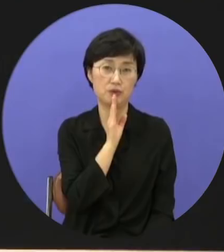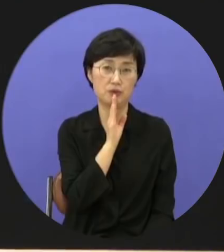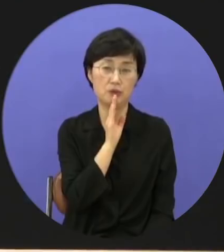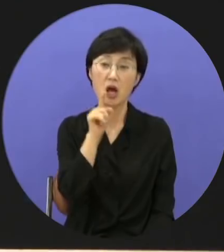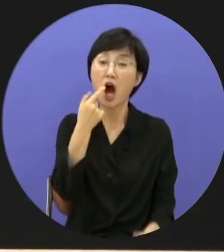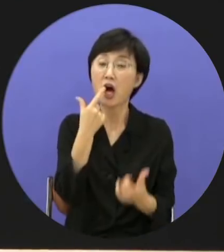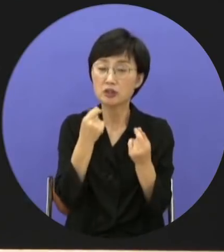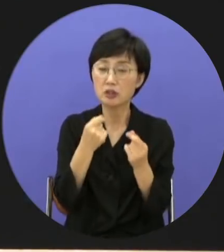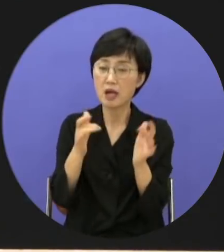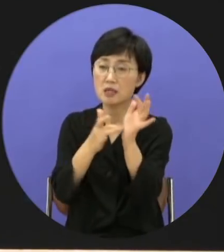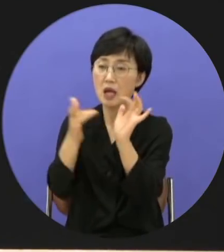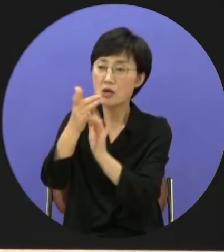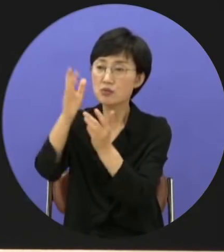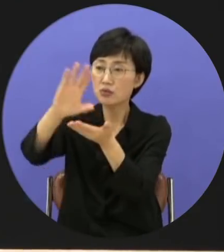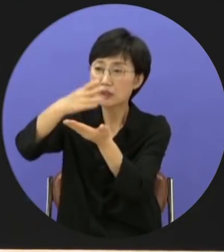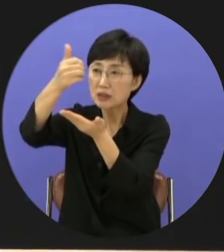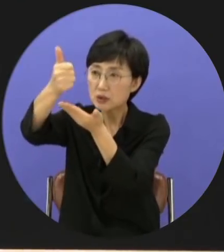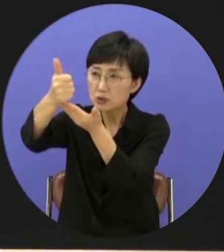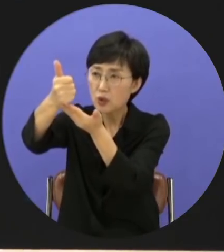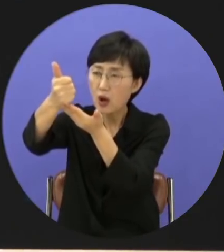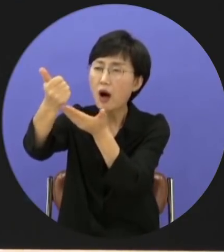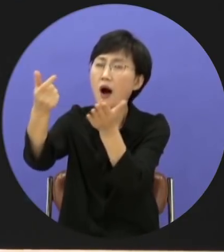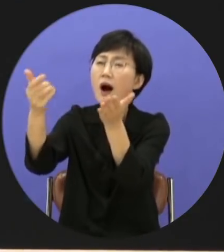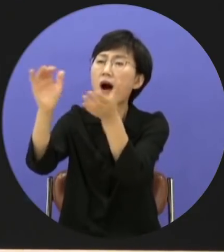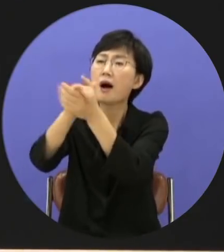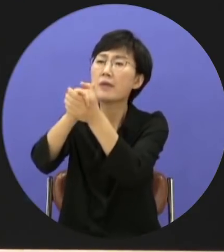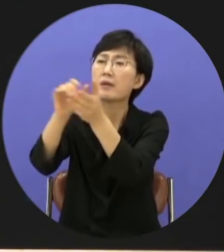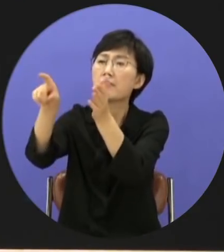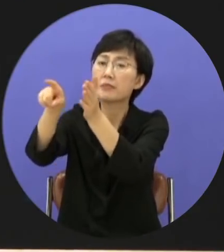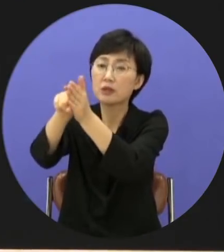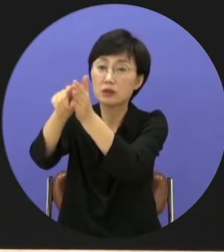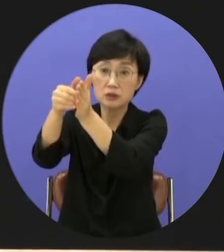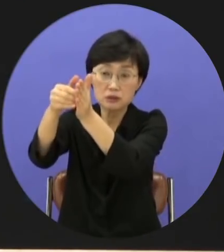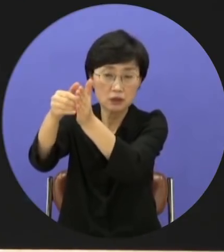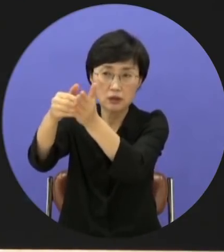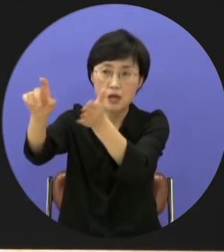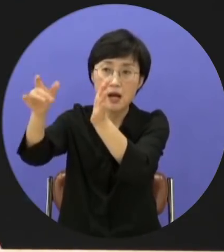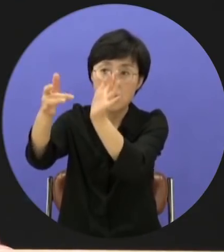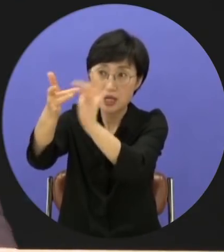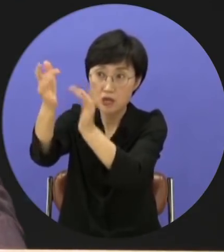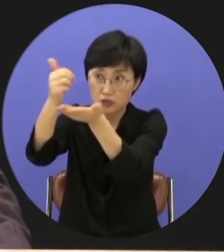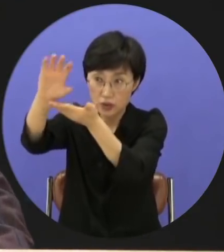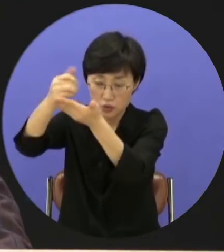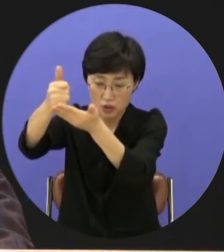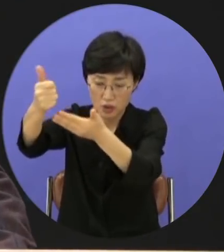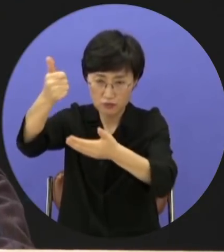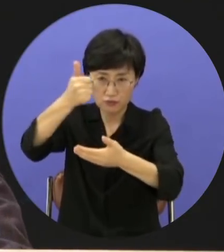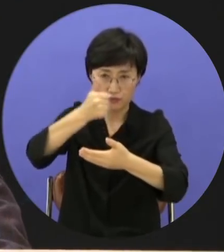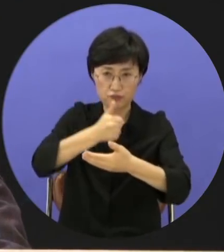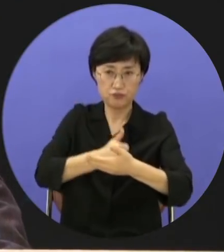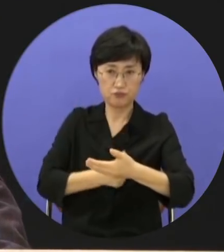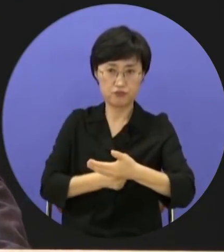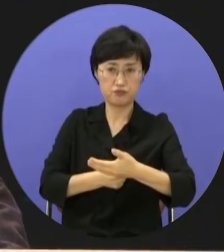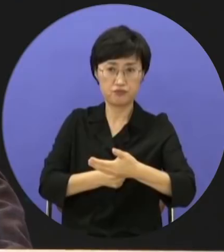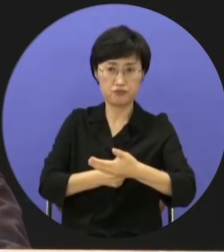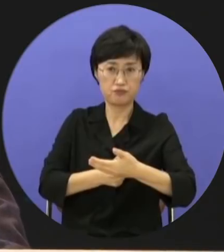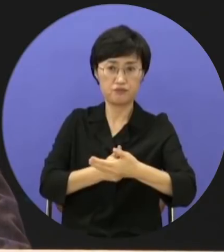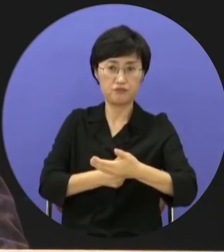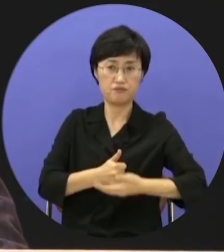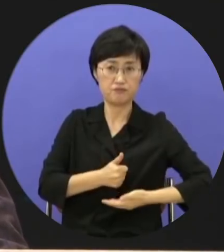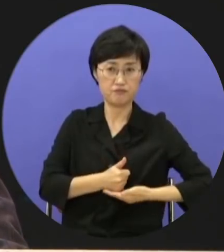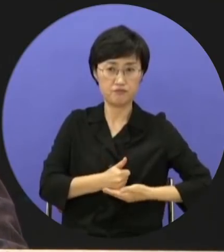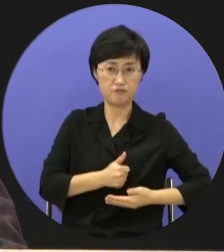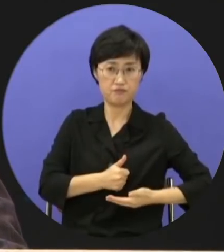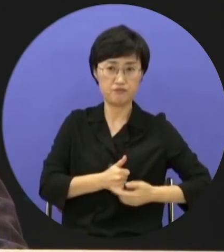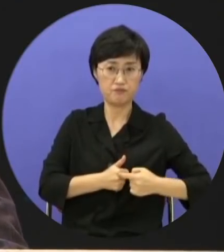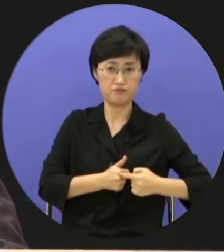돼요. It has to come upon me. 그래야만 되는 겁니다. Only then will it work. 이때 어떻게 됩니까? And what happens at that time? 내 문제 해결되는 겁니다.